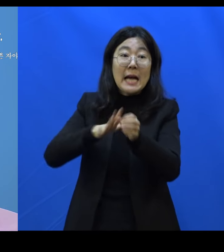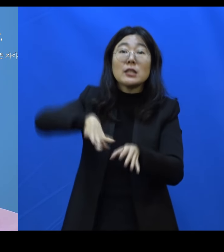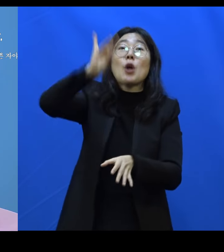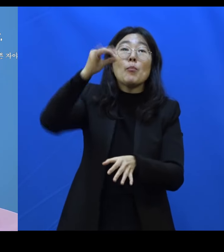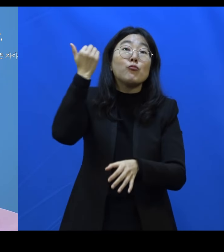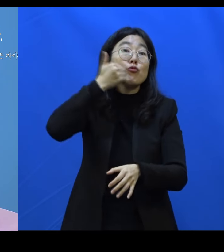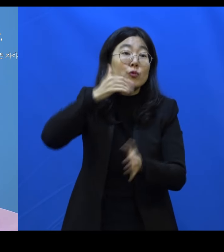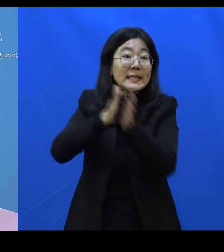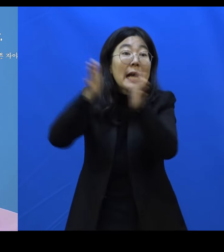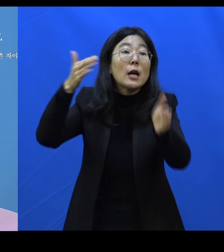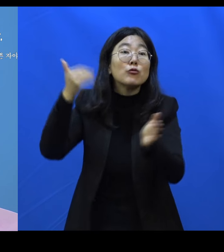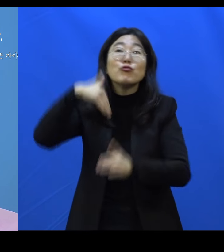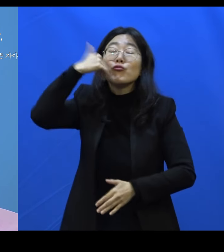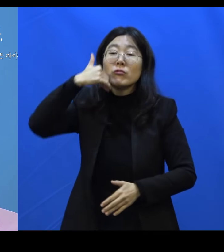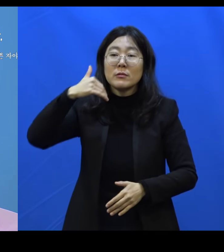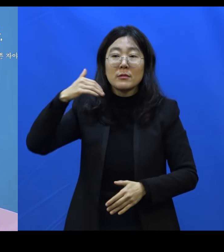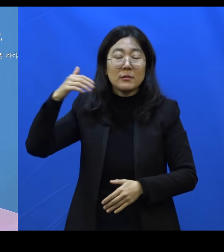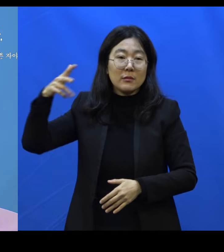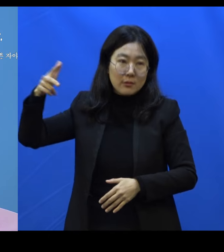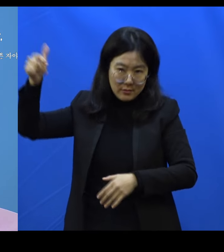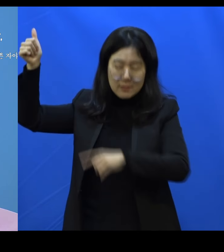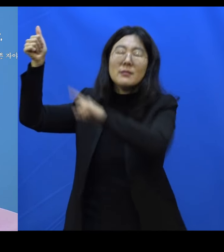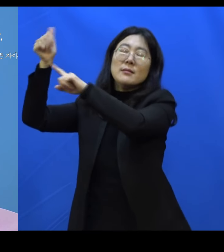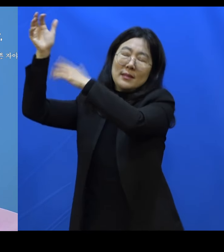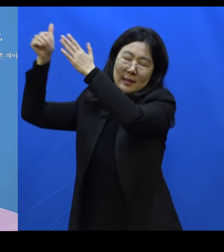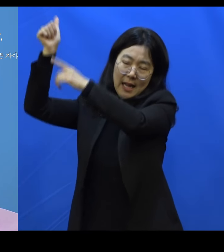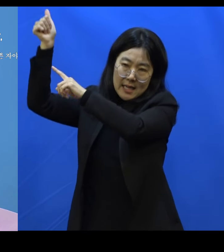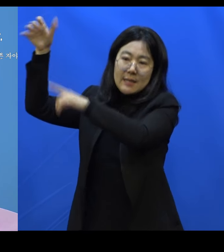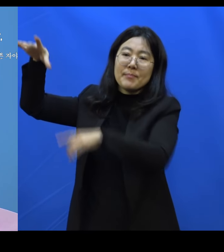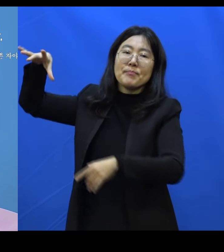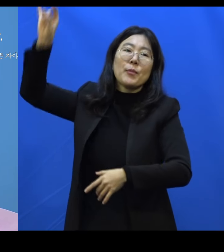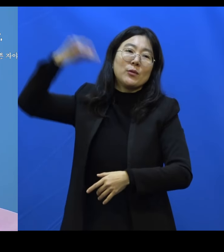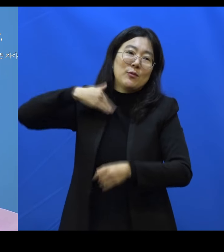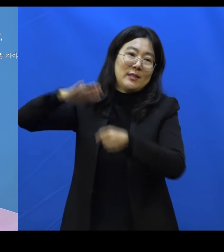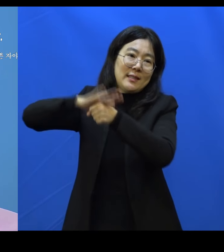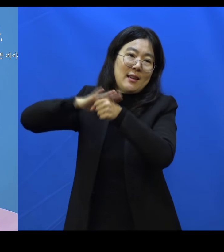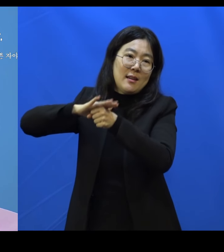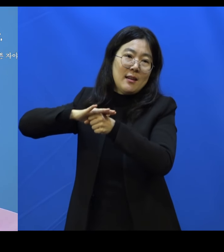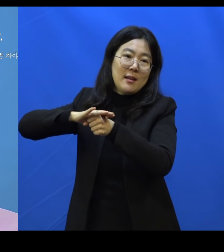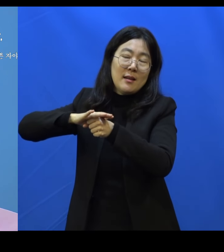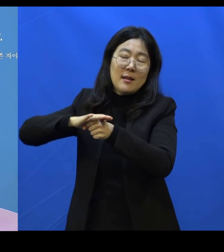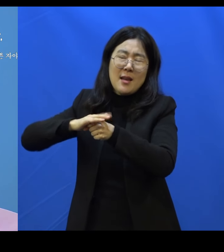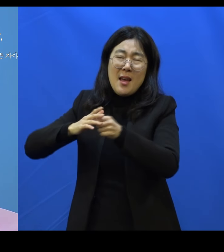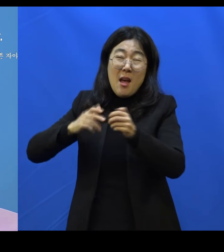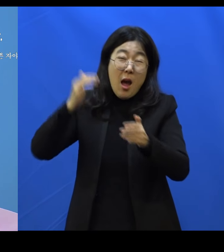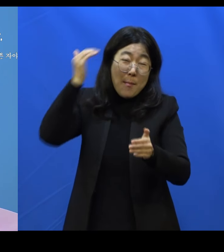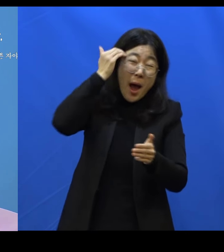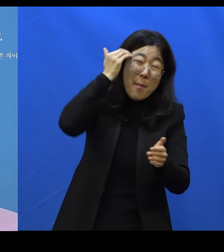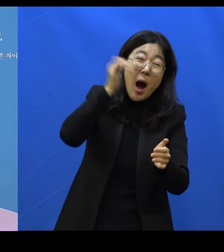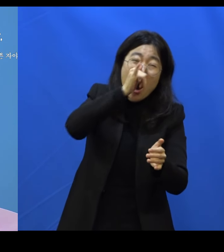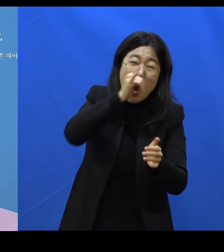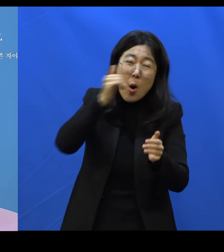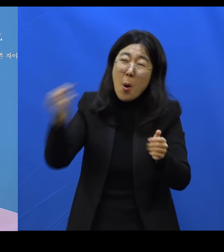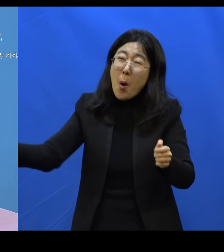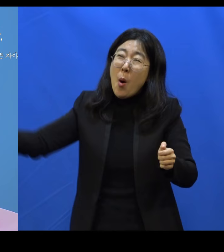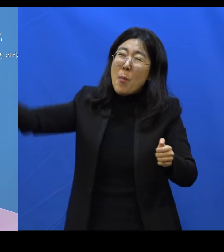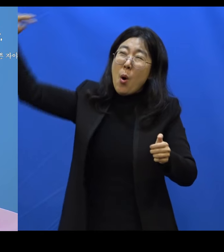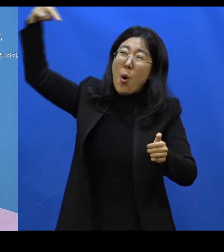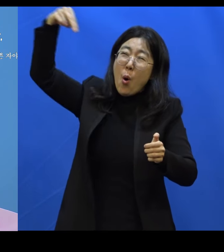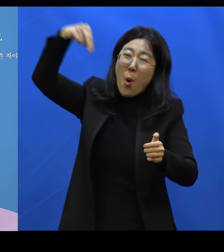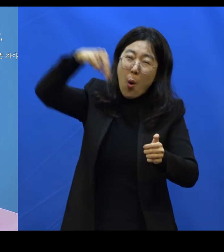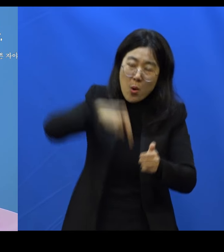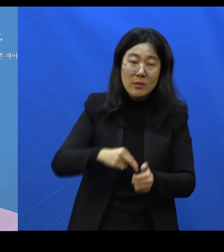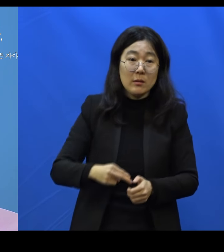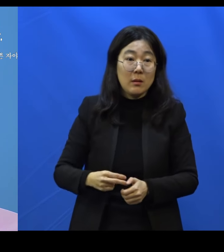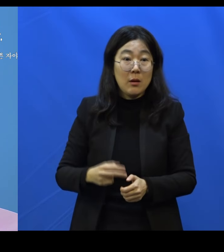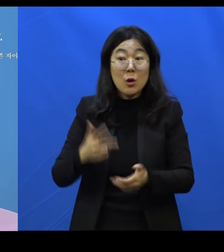사랑하는 대상에 대한 간절함, 장애물을 다 뛰어넘는 거잖아요. 산을 넘고. 주님이 우리에게 오신 것은